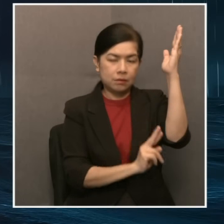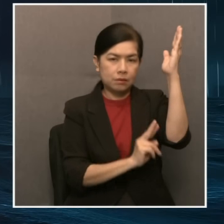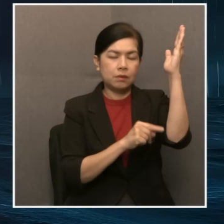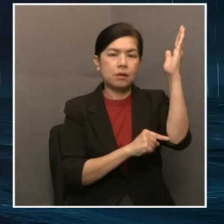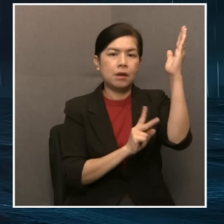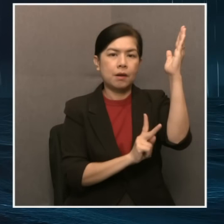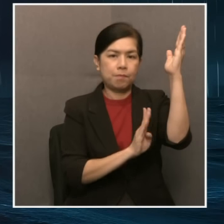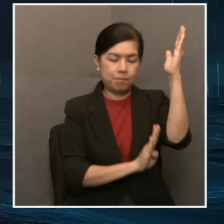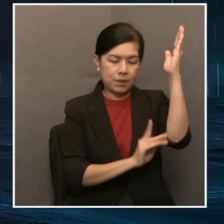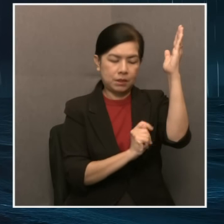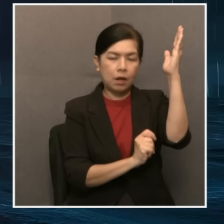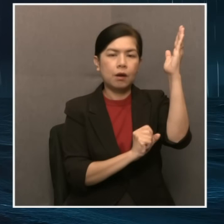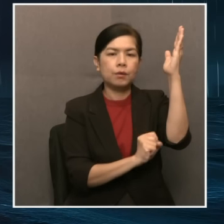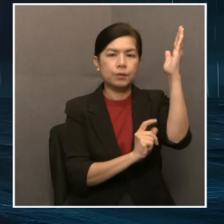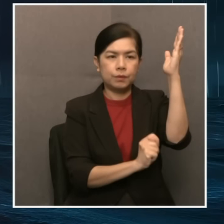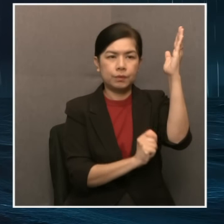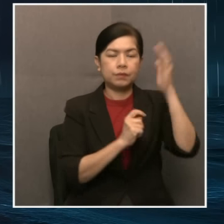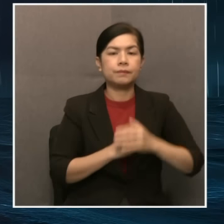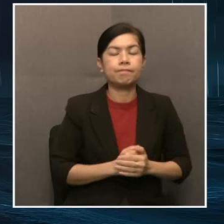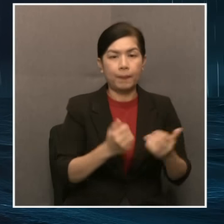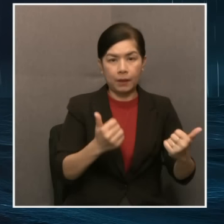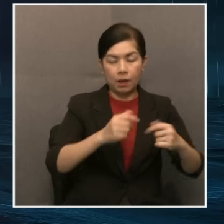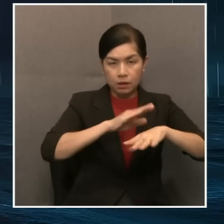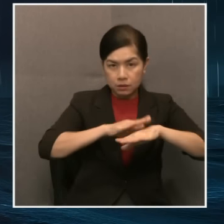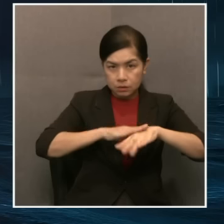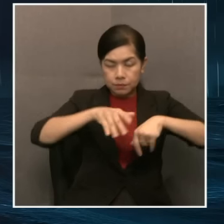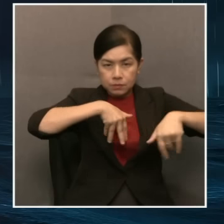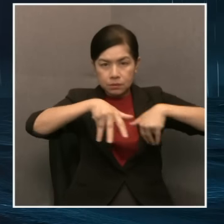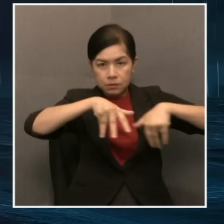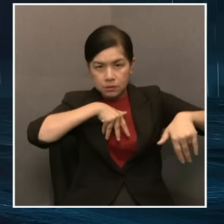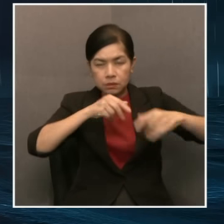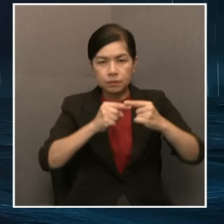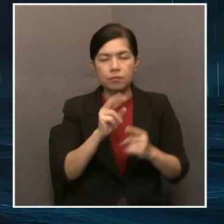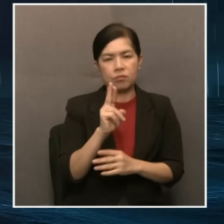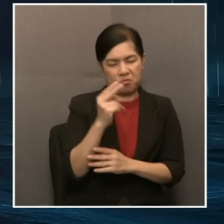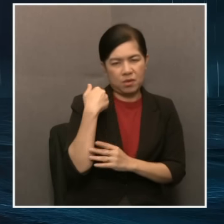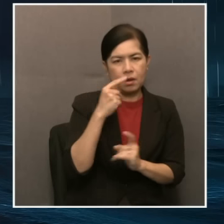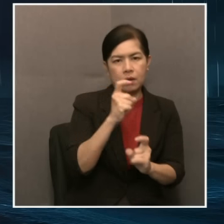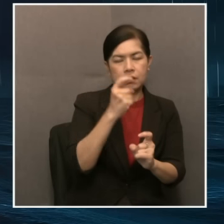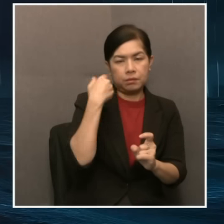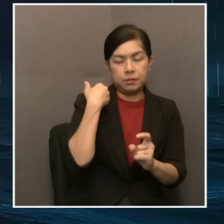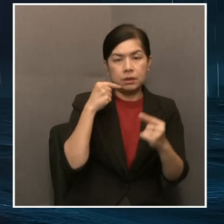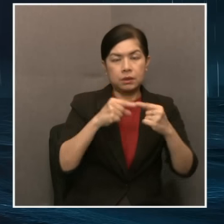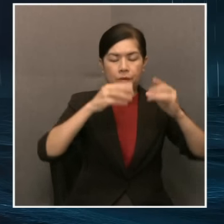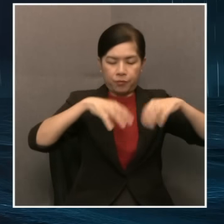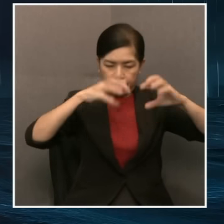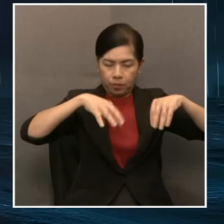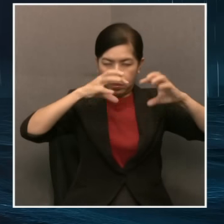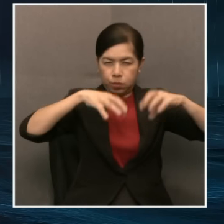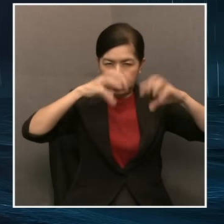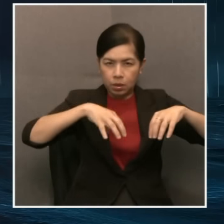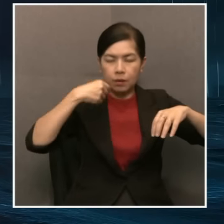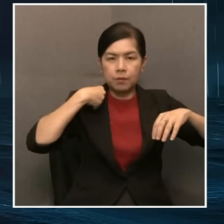ระบี่ตรังและสตูลขอให้ประชาชนระวังอันตรายจากฝนตกหนักถึงหนักมากและฝนที่ตกสะส